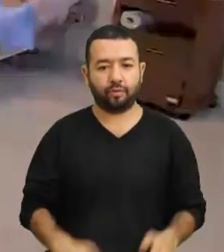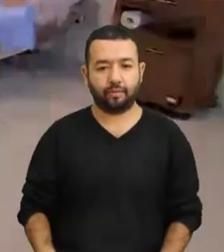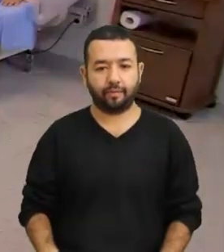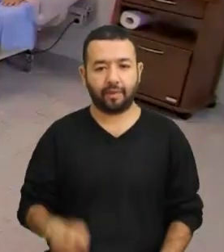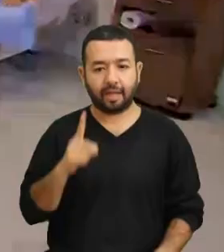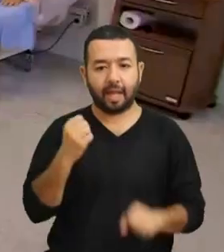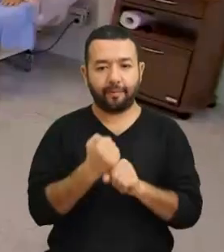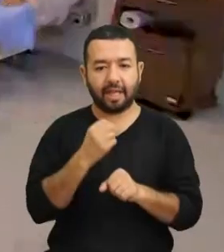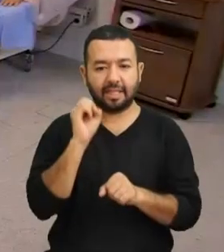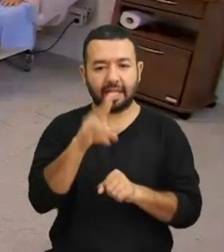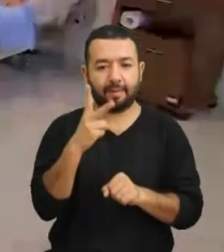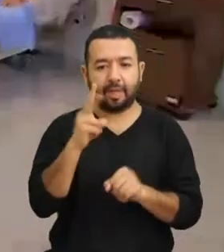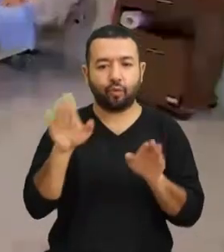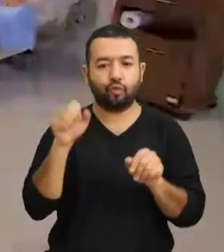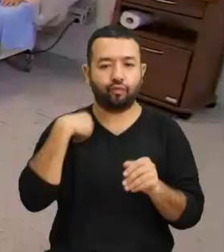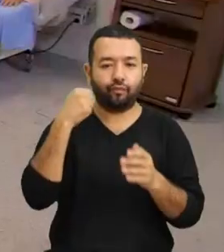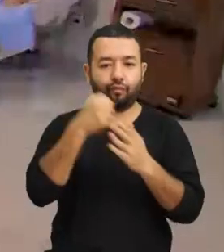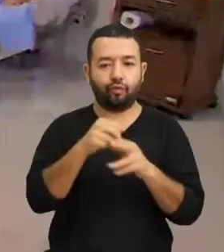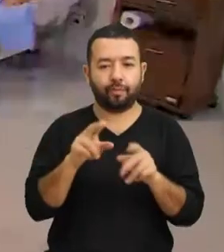Bir taşla iki kuş diye işte ben buna derim.